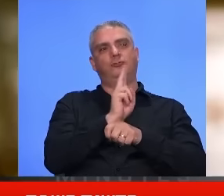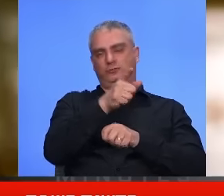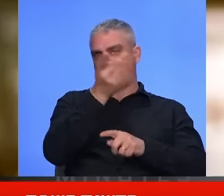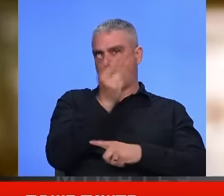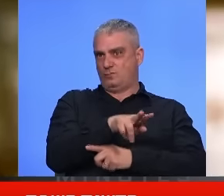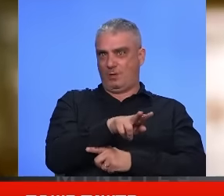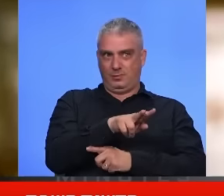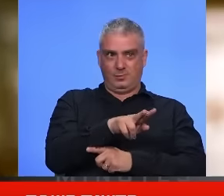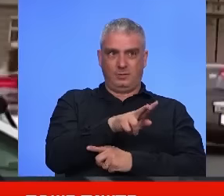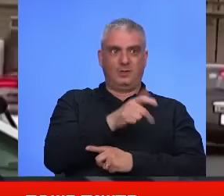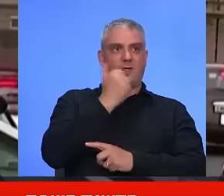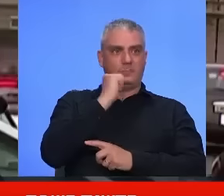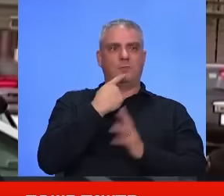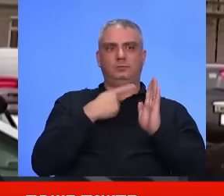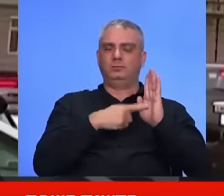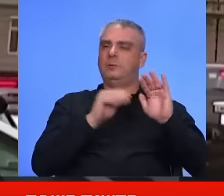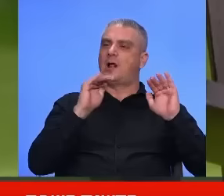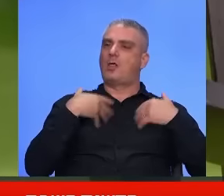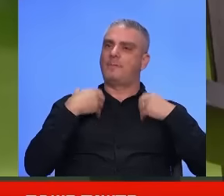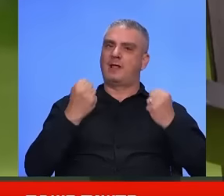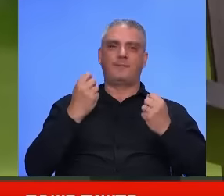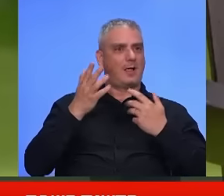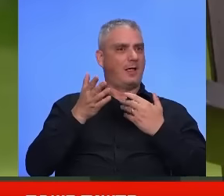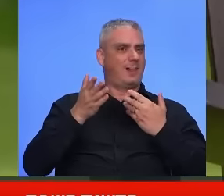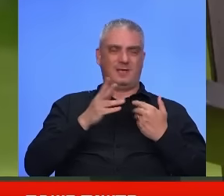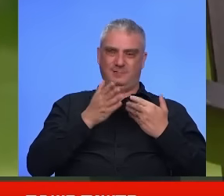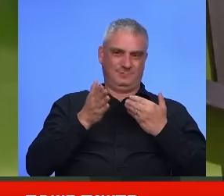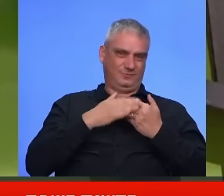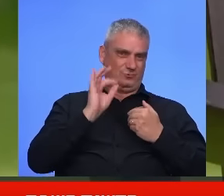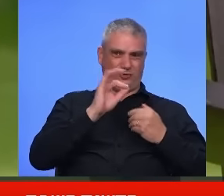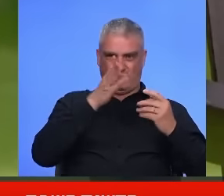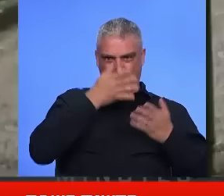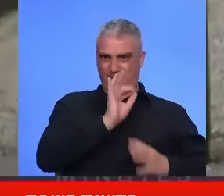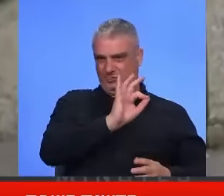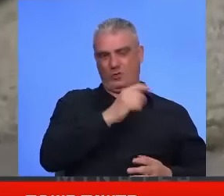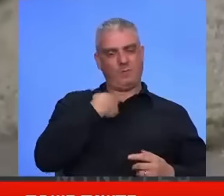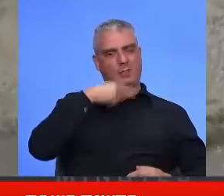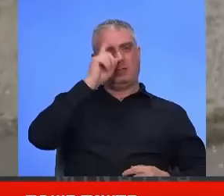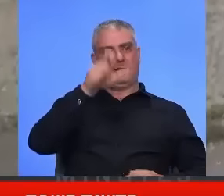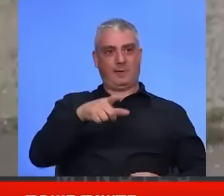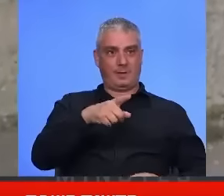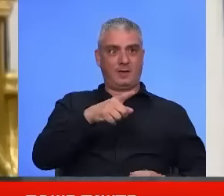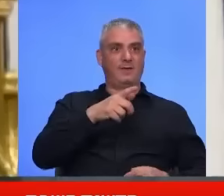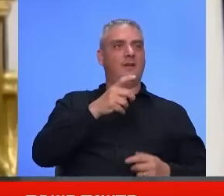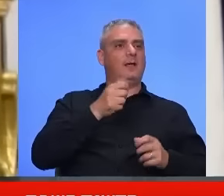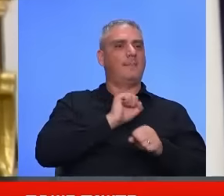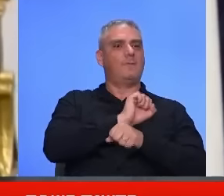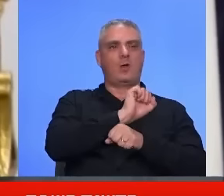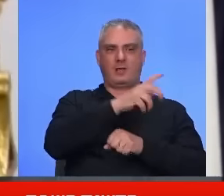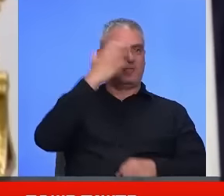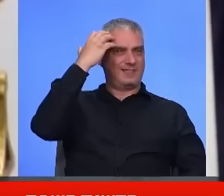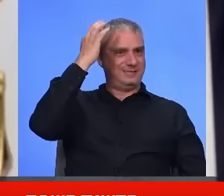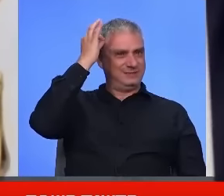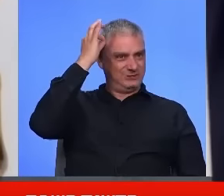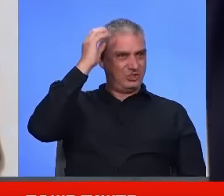מותו אתמול הוא שיגר איחולי החלמה לחלתו אני גאה בהצהיר גם הפלג המורד של המשפחה הנסיך הרי